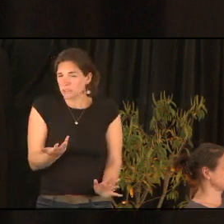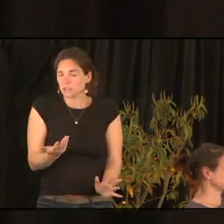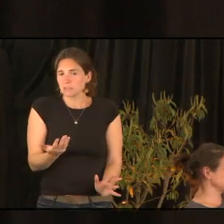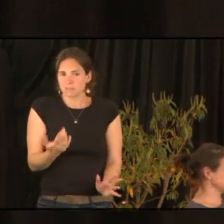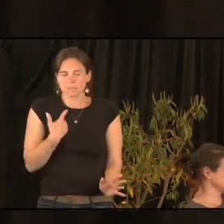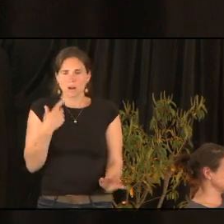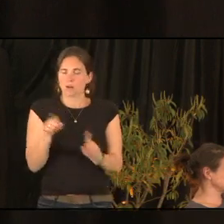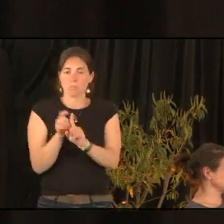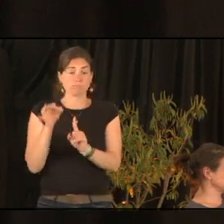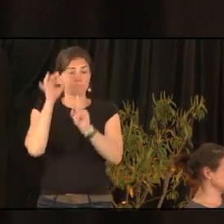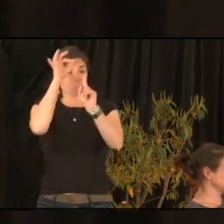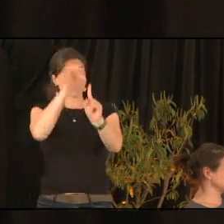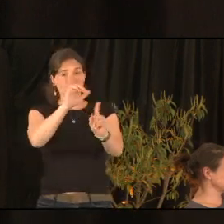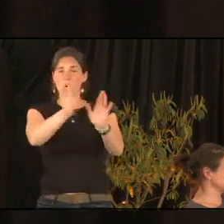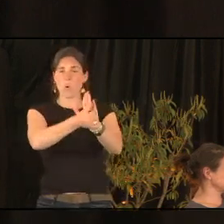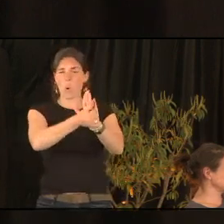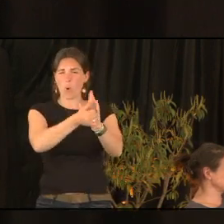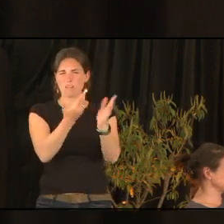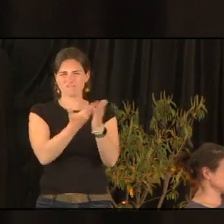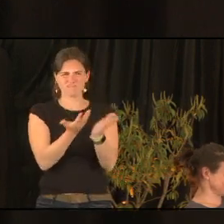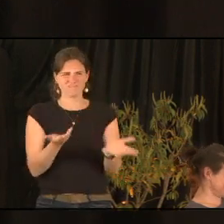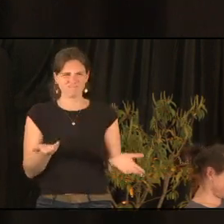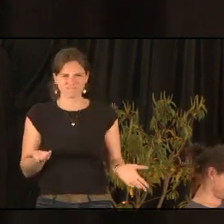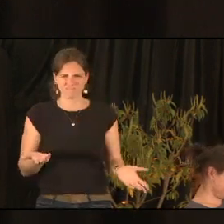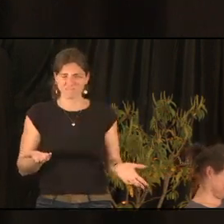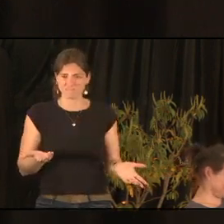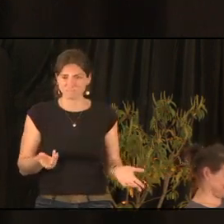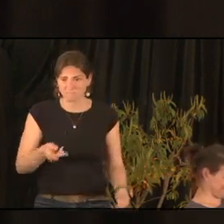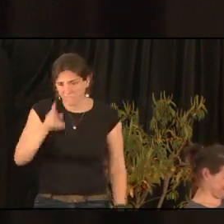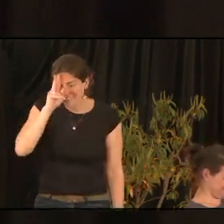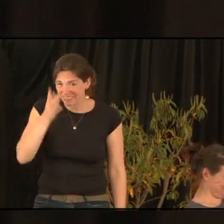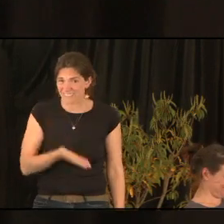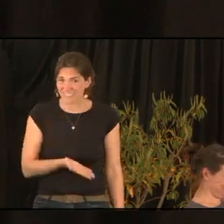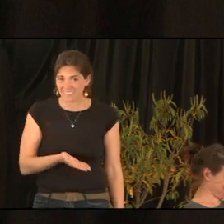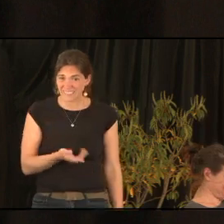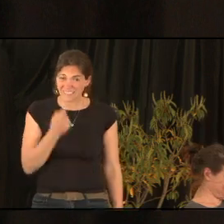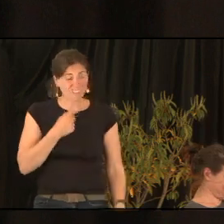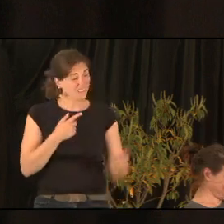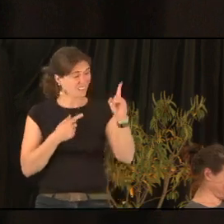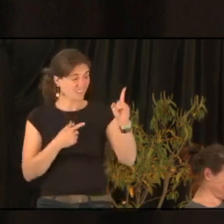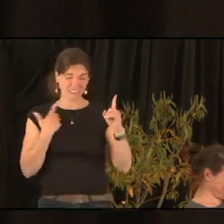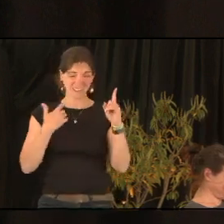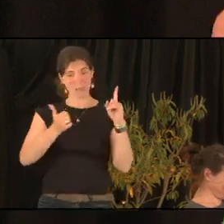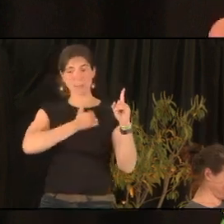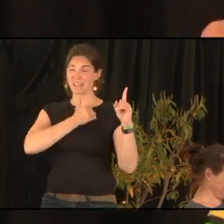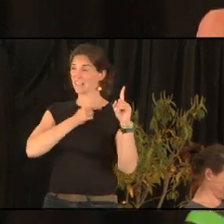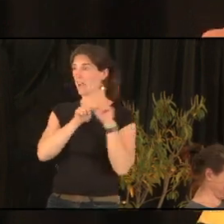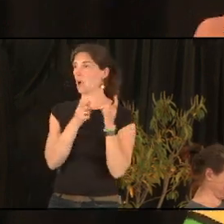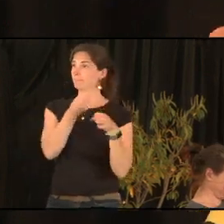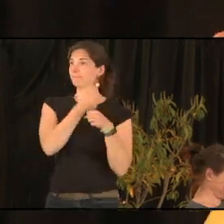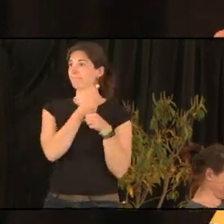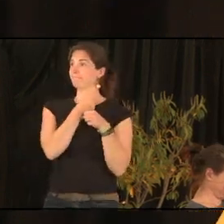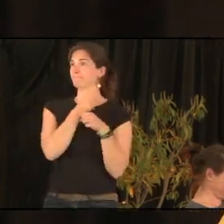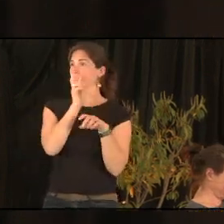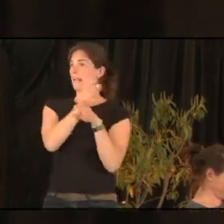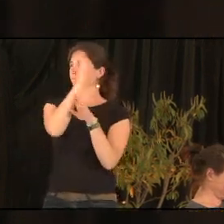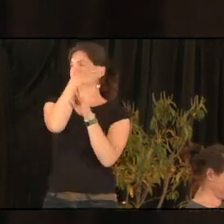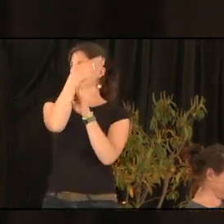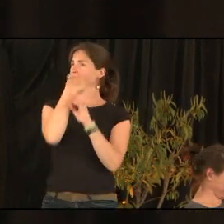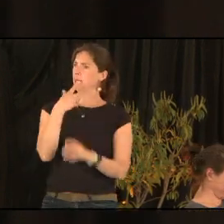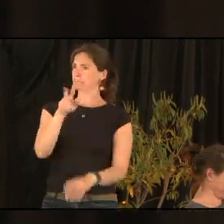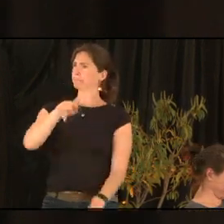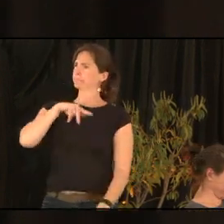la Béringie. Et moi, je voulais aussi un lieu où la révolte que je ressentais à l'égard de ce qu'on fait au monde puisse s'exprimer. Et c'est vrai